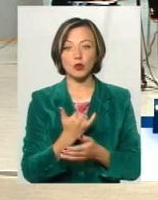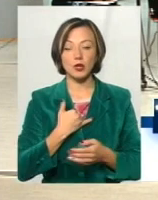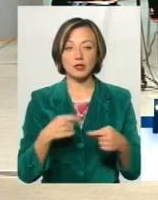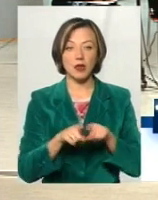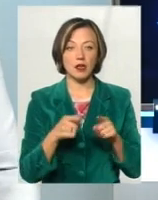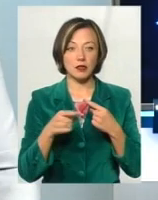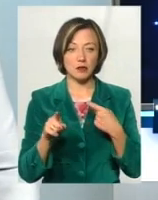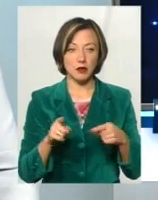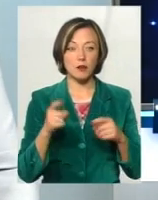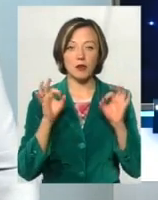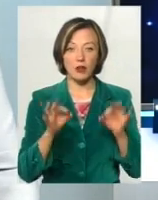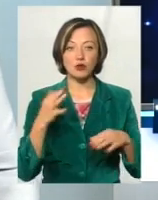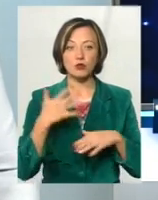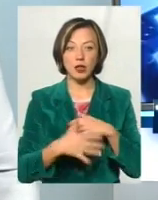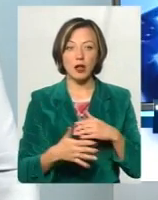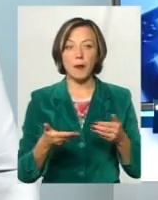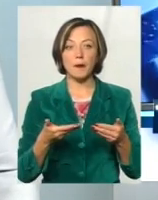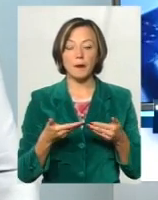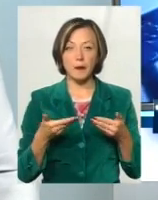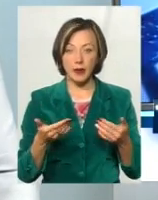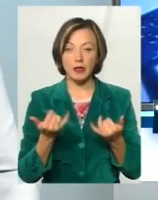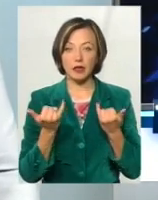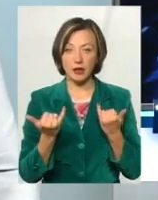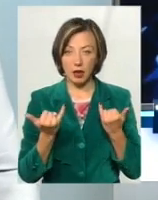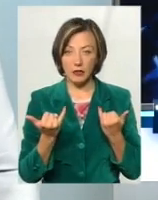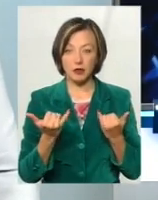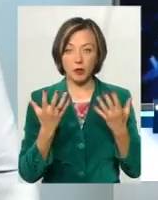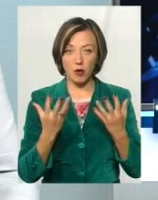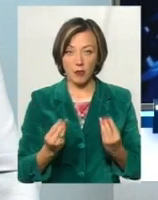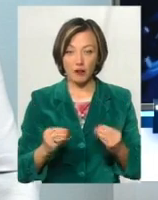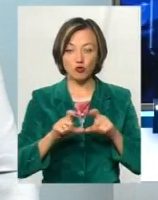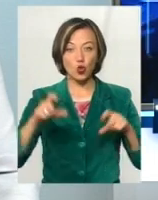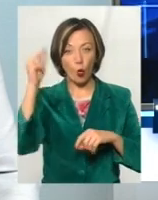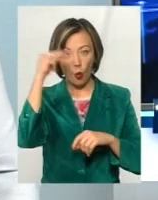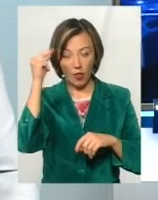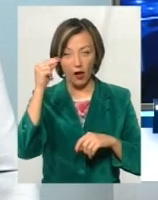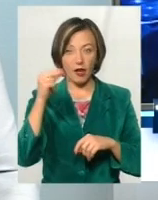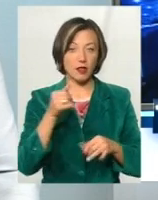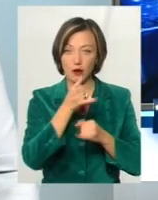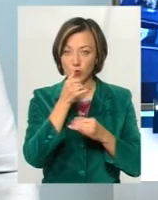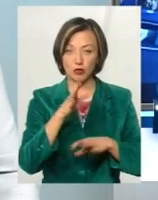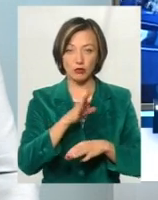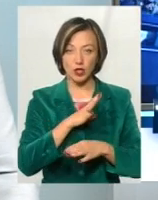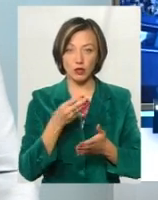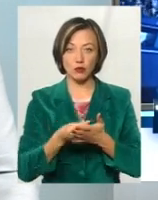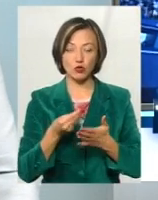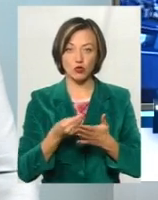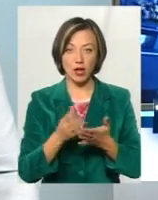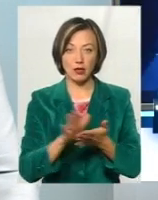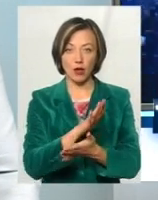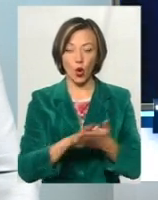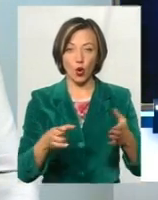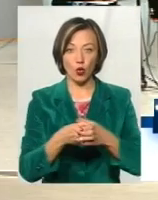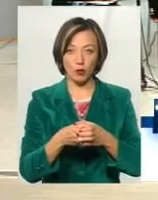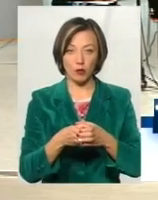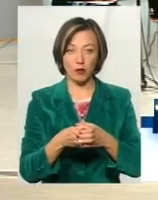правильно зрозуміла, що ми на даний момент в загальноосвітніх школах, в принципі, не може бути бюджетних груп для